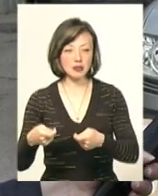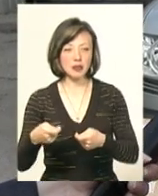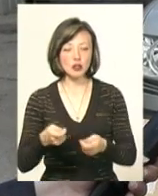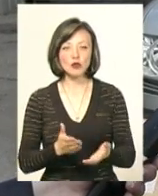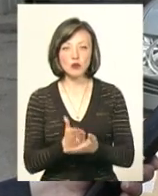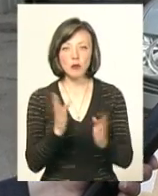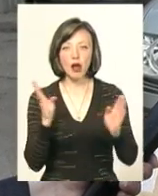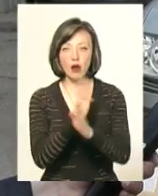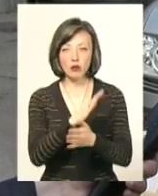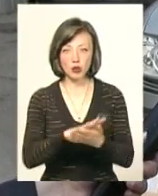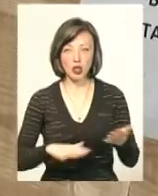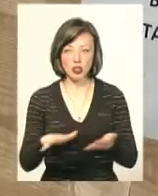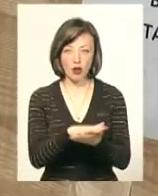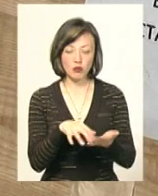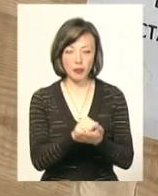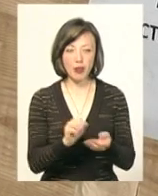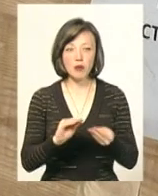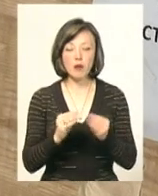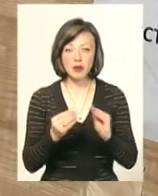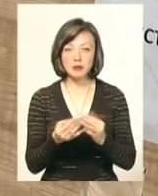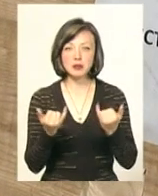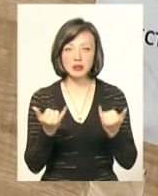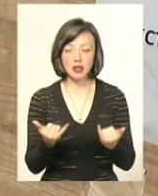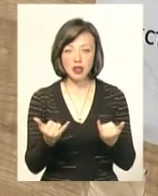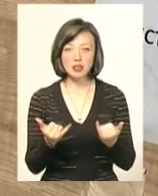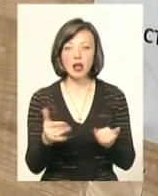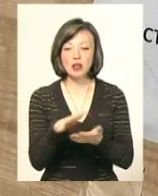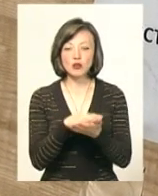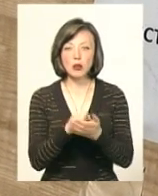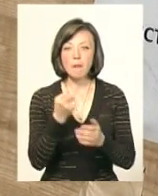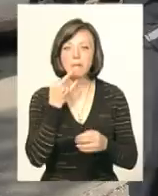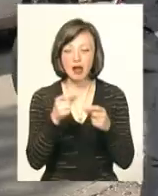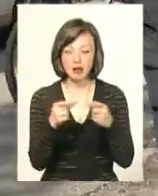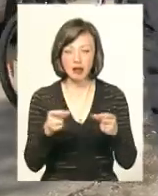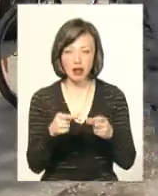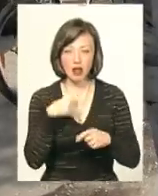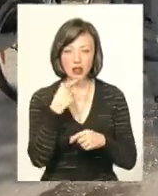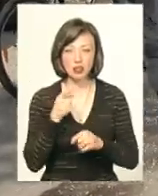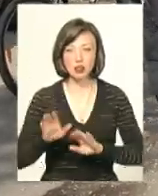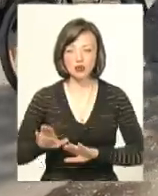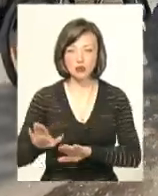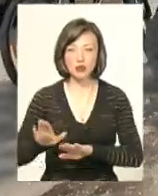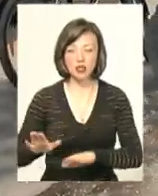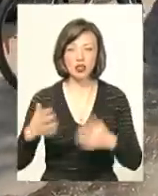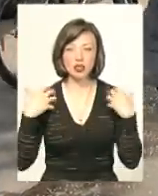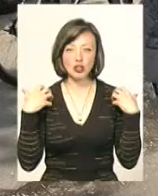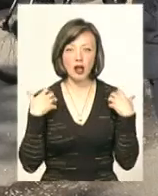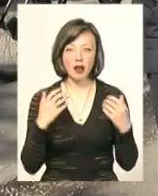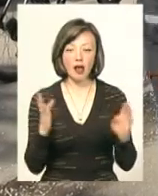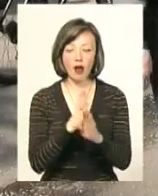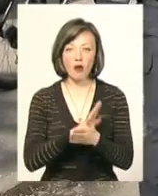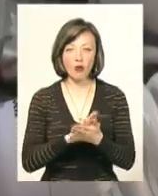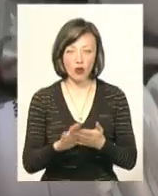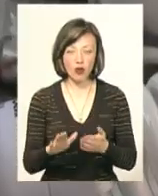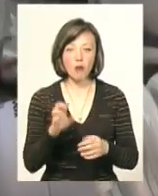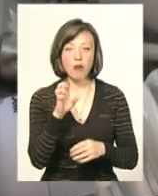служби екології на подальше утилізування. Проблематично наразі знешкодити батарейки, каже заступник начальника міського управління екології та благоустрою Інна